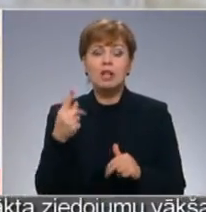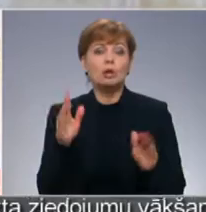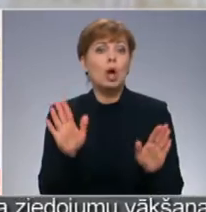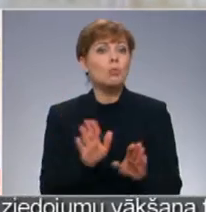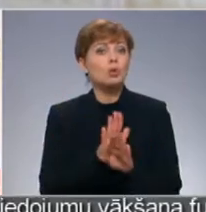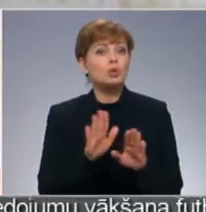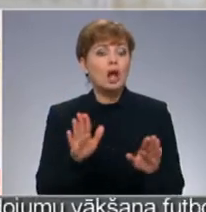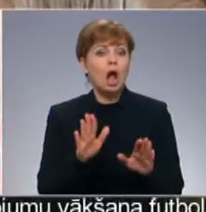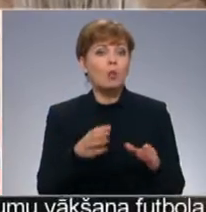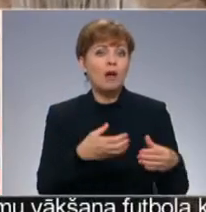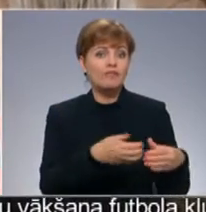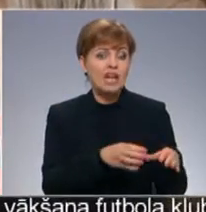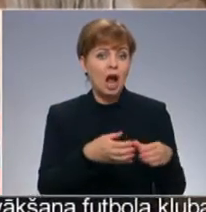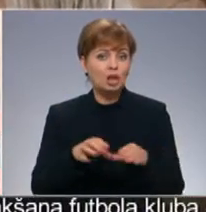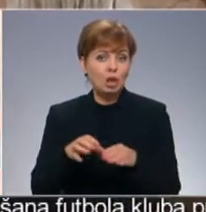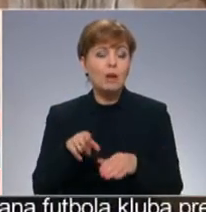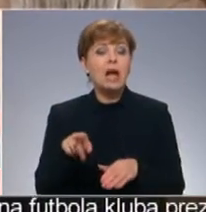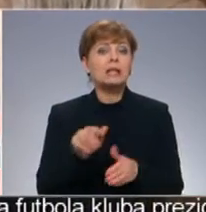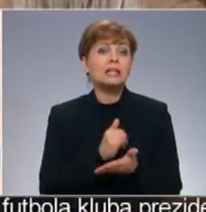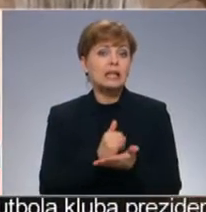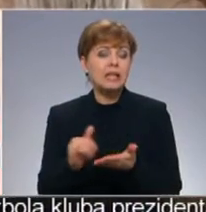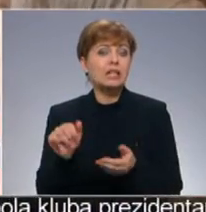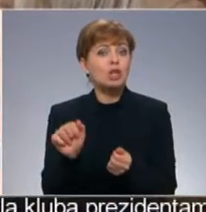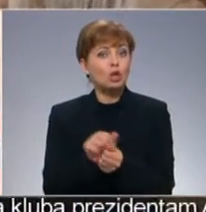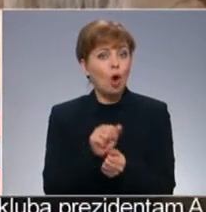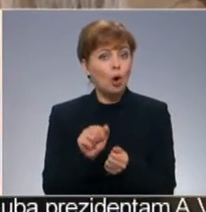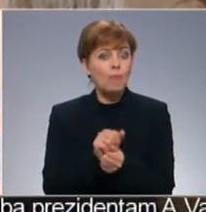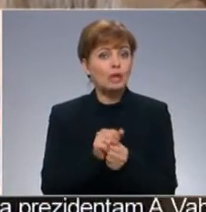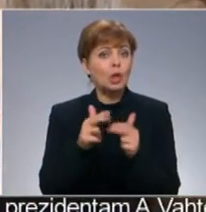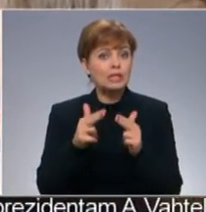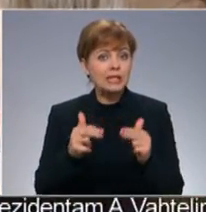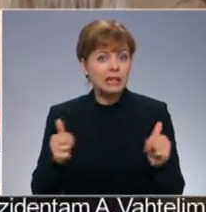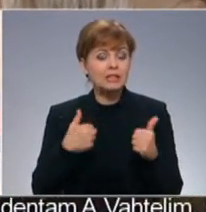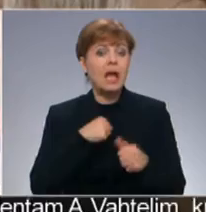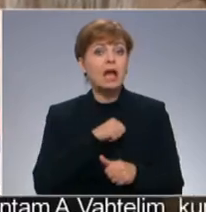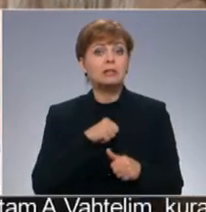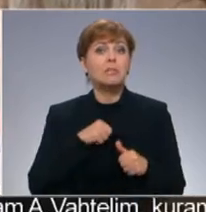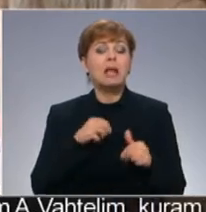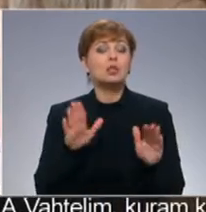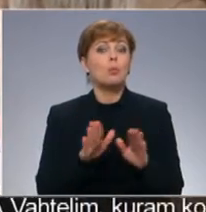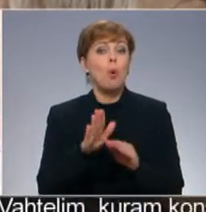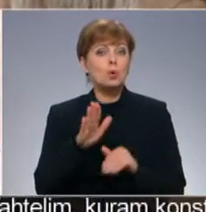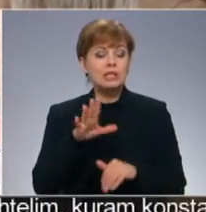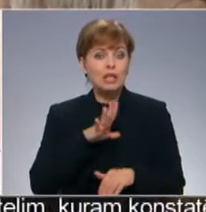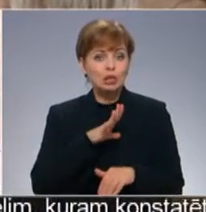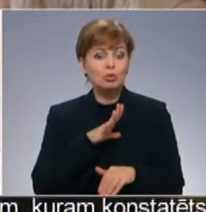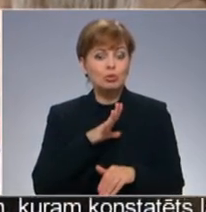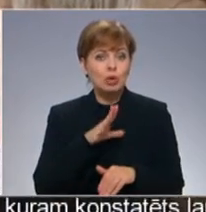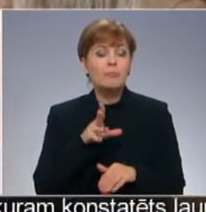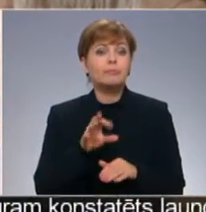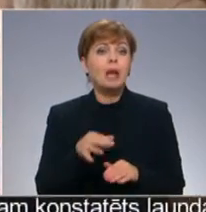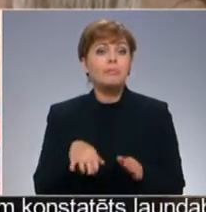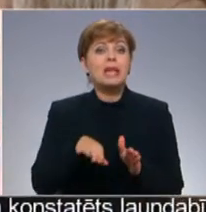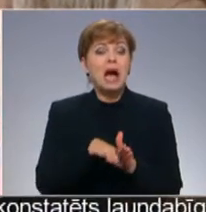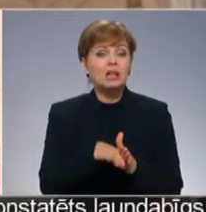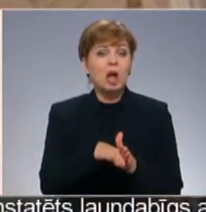muzikālo vienību. Tas ir tīri dokumentāls ieraksts, bet es par cik kā mūziķis pieliku savu spēcīgo roku, lai šis